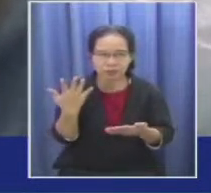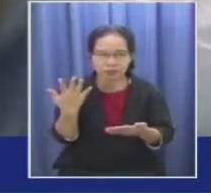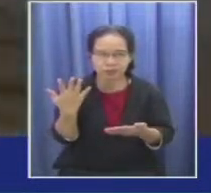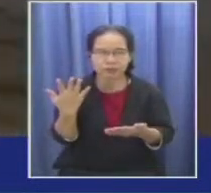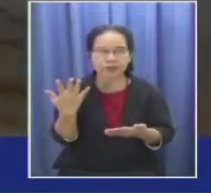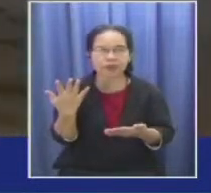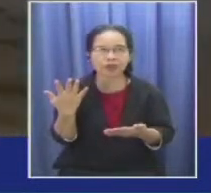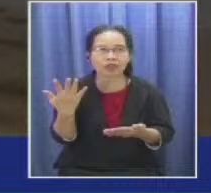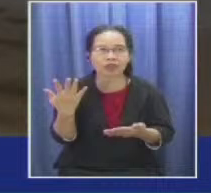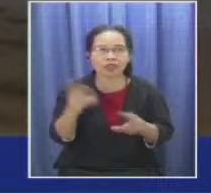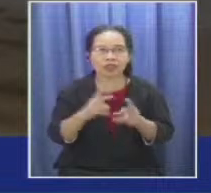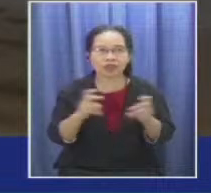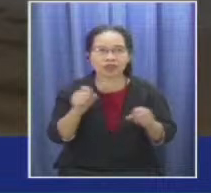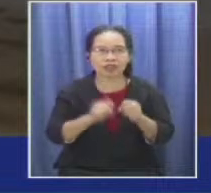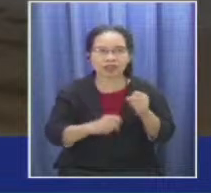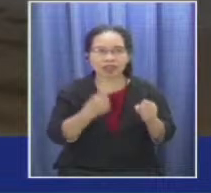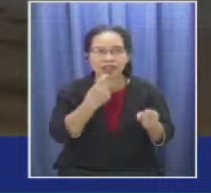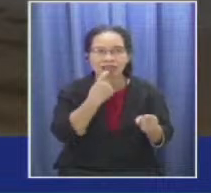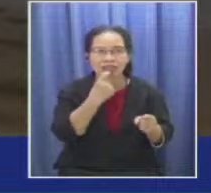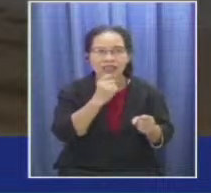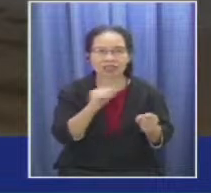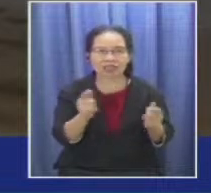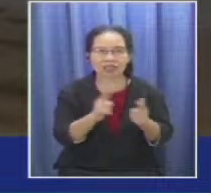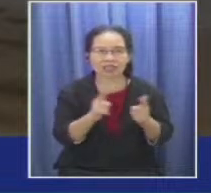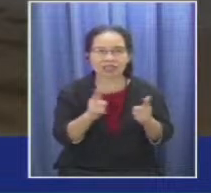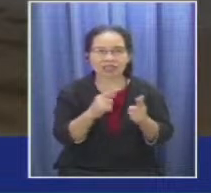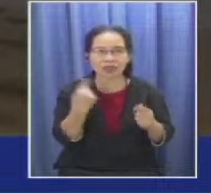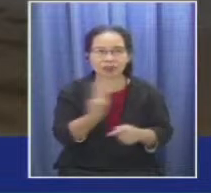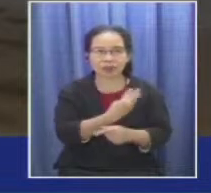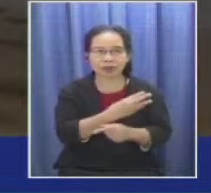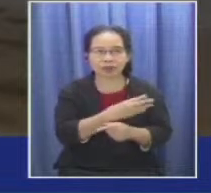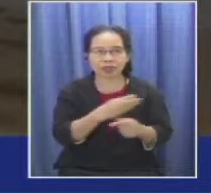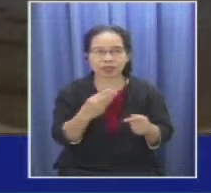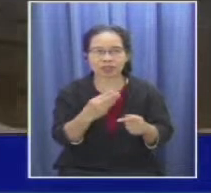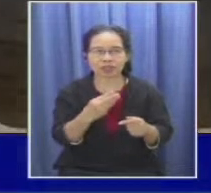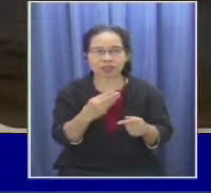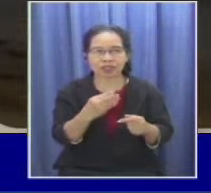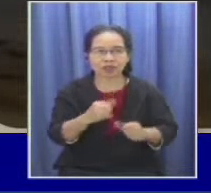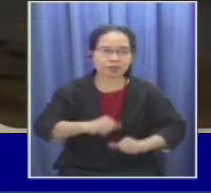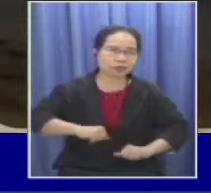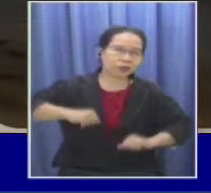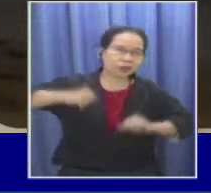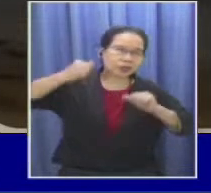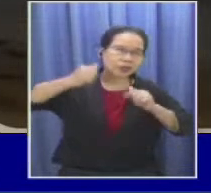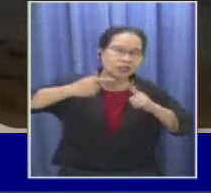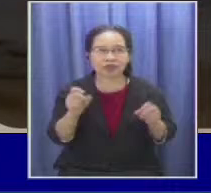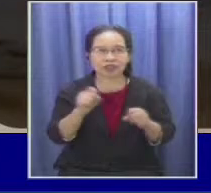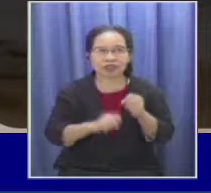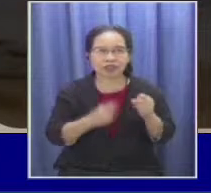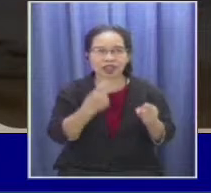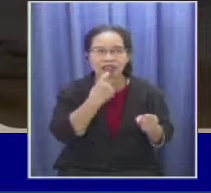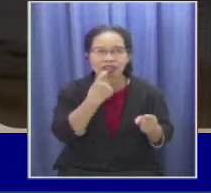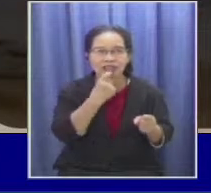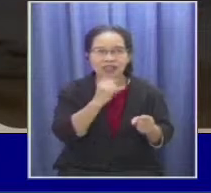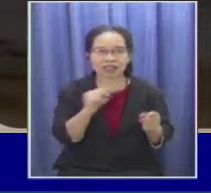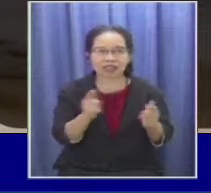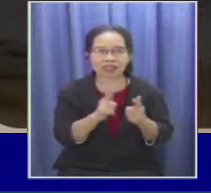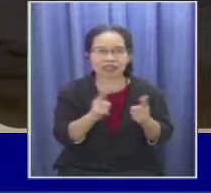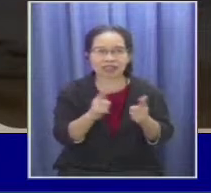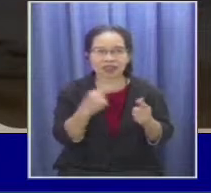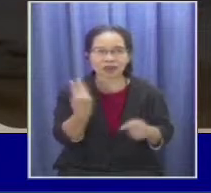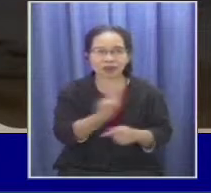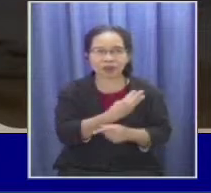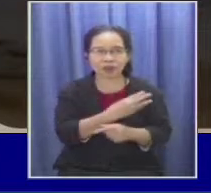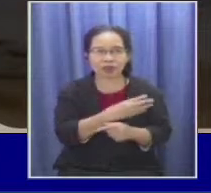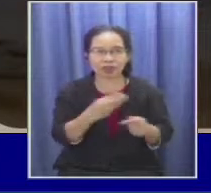Ogya ketewa betumi ahye kwaye bretuo wama yɛn kenkan James 3:5 Yakobo ngoma etimi